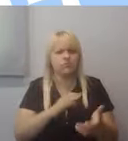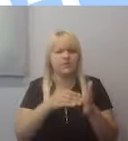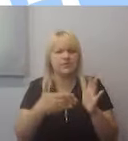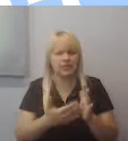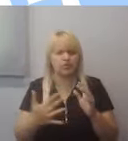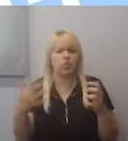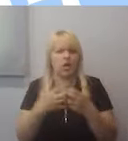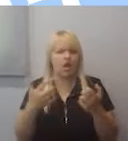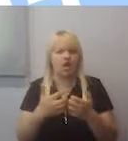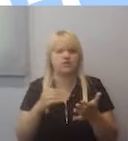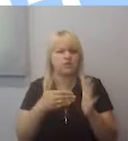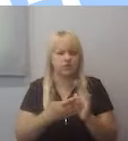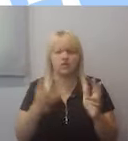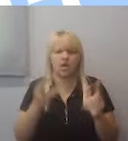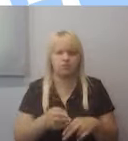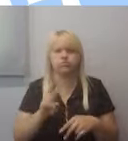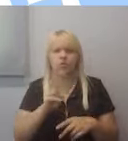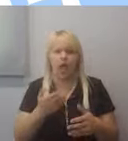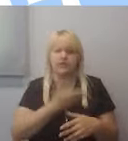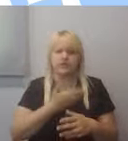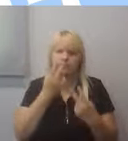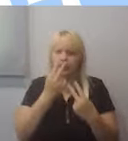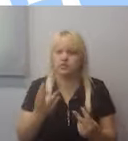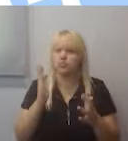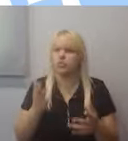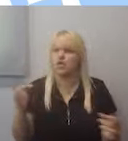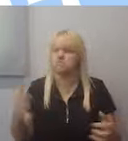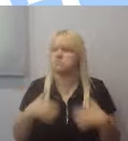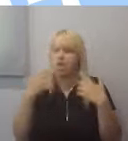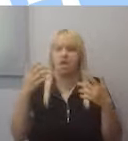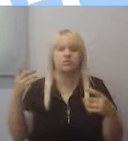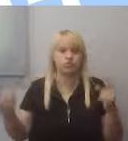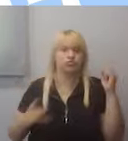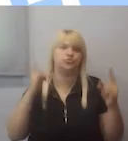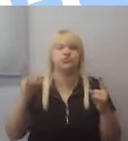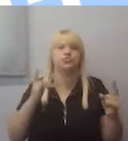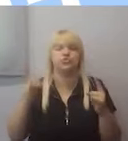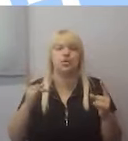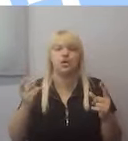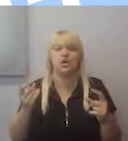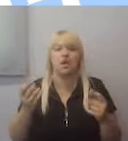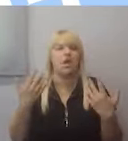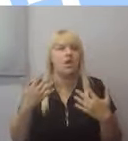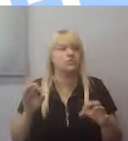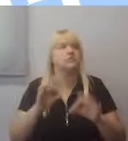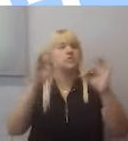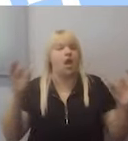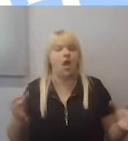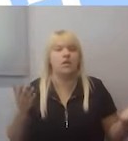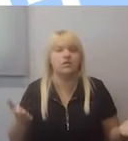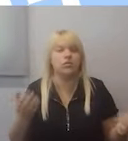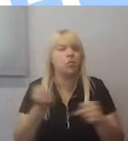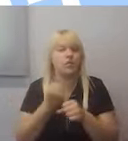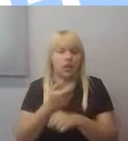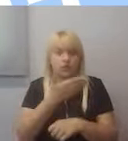dzīvē izskatītos ja jūs izdzirdētu sirēnas un jums būtu kaut kas jāsāk darīt es domāju kad varbūt kāds